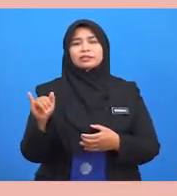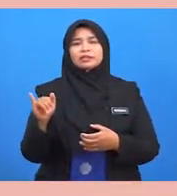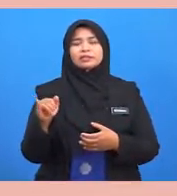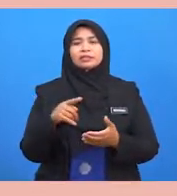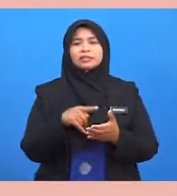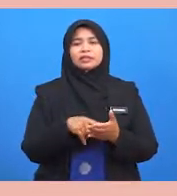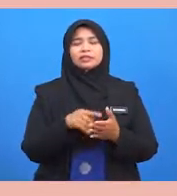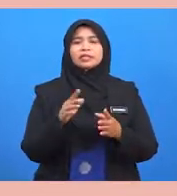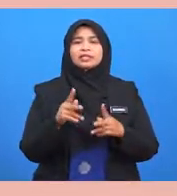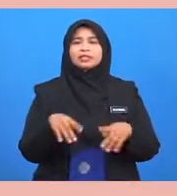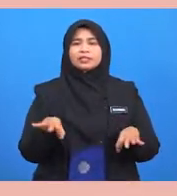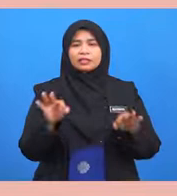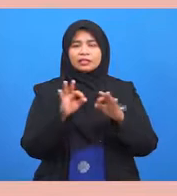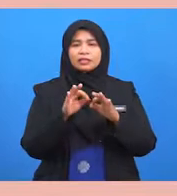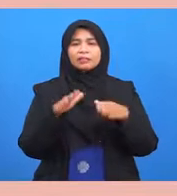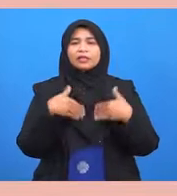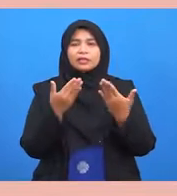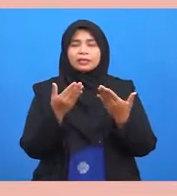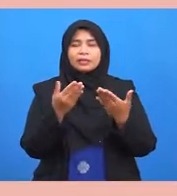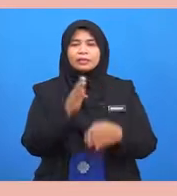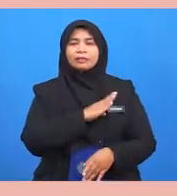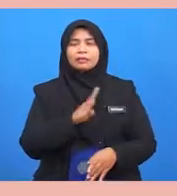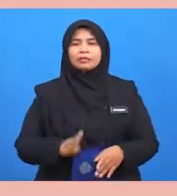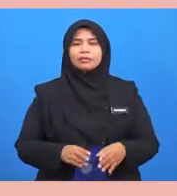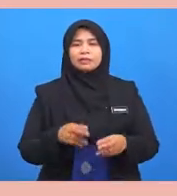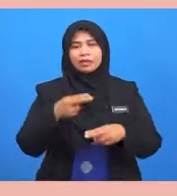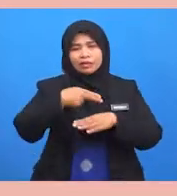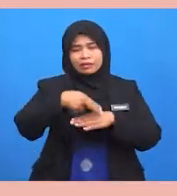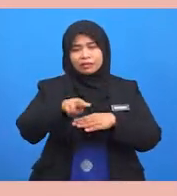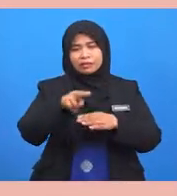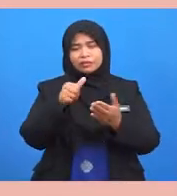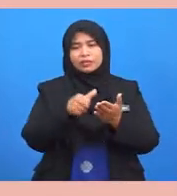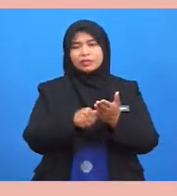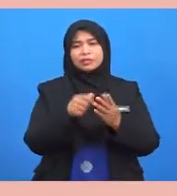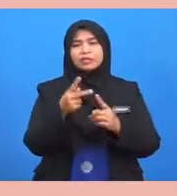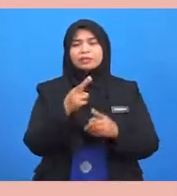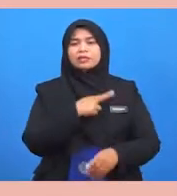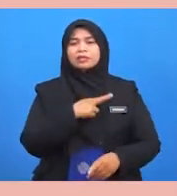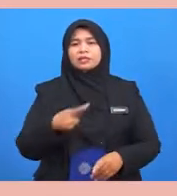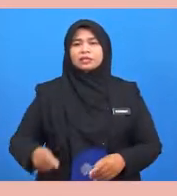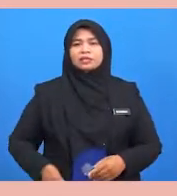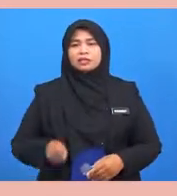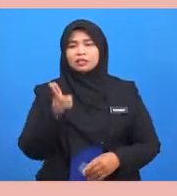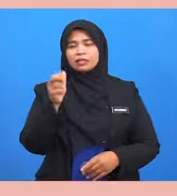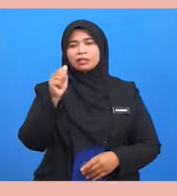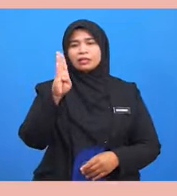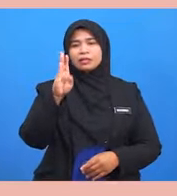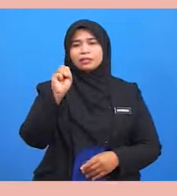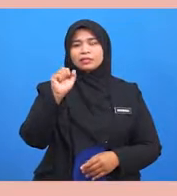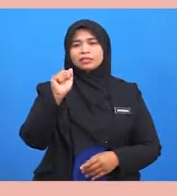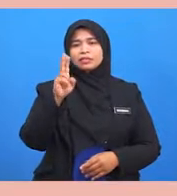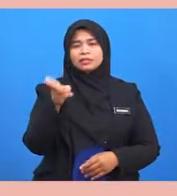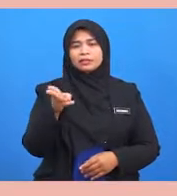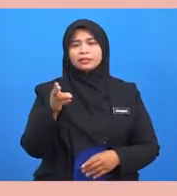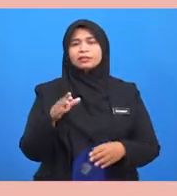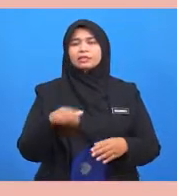kisah bagaimana baginda mengutus surat kepada Raja Habsyah yang digelar Najasyi sebelum berhijrah